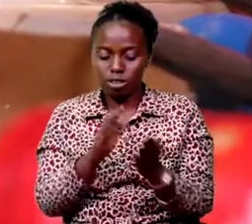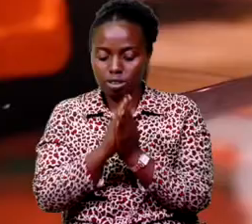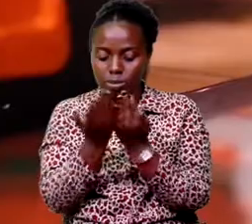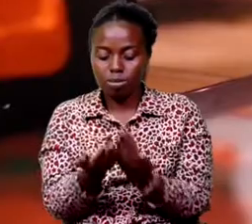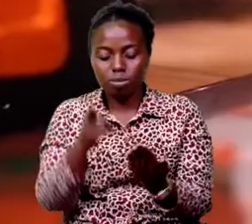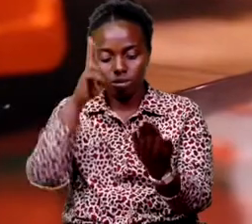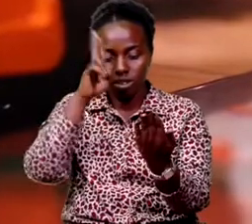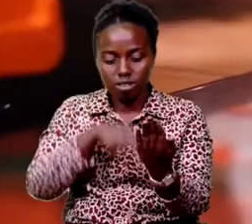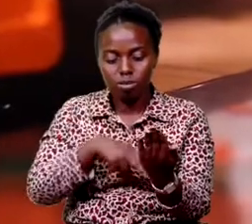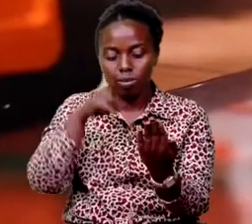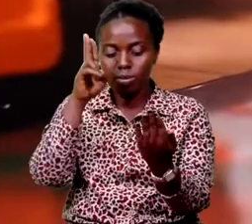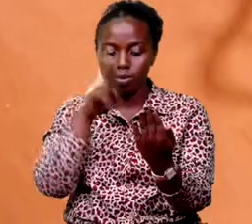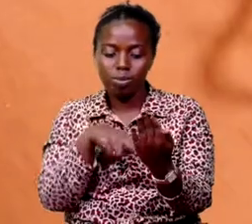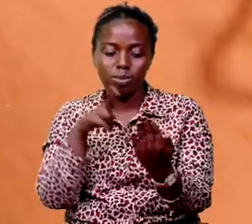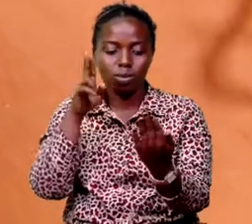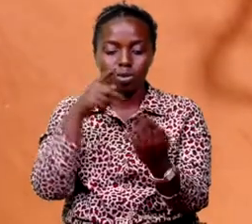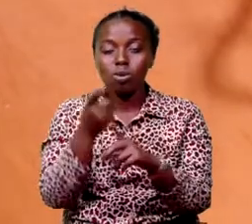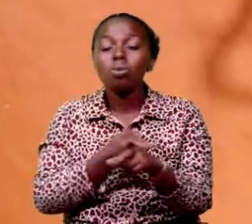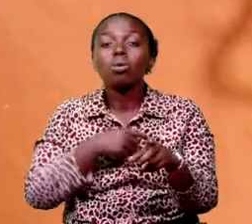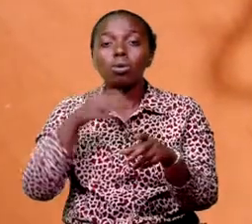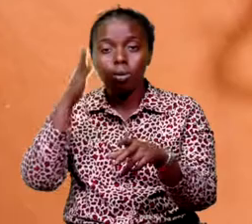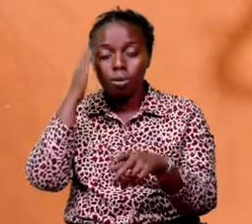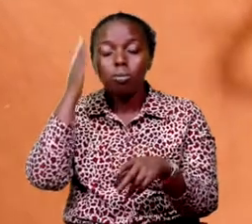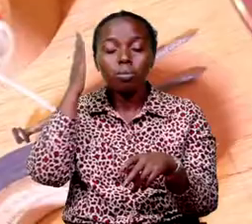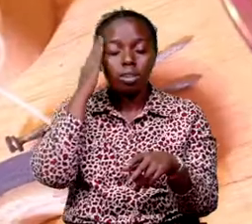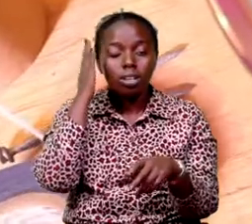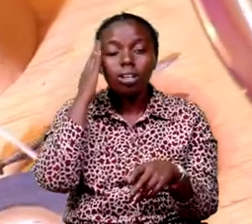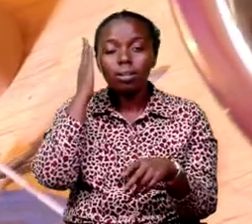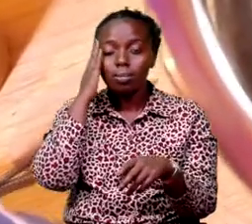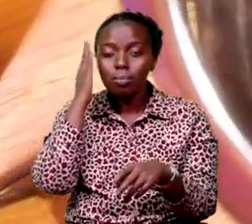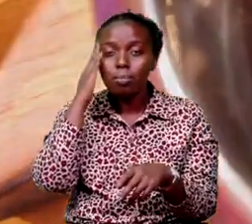book, soma book, ubashe kumenya